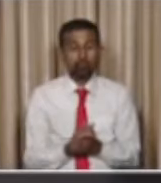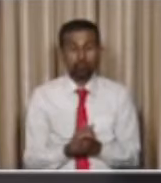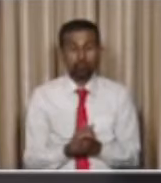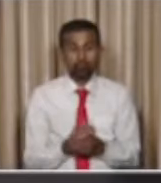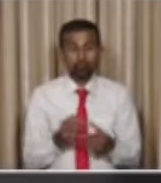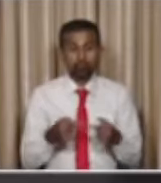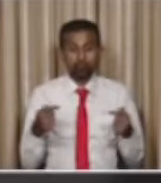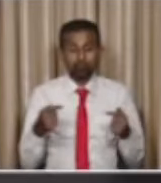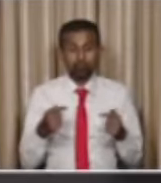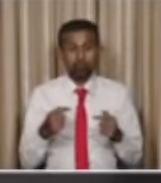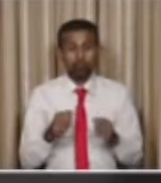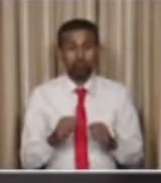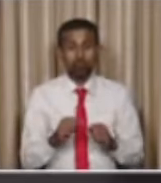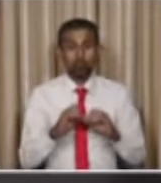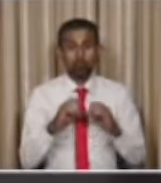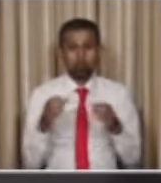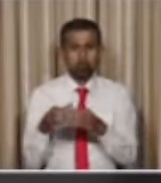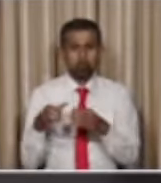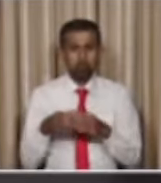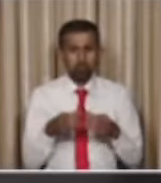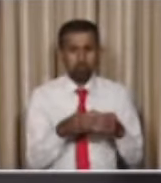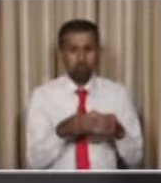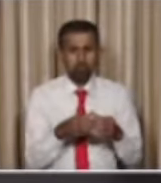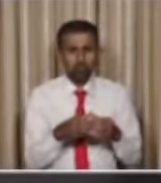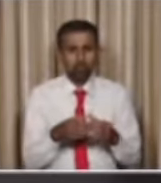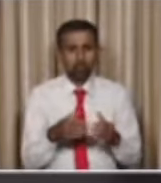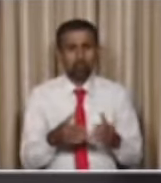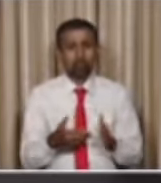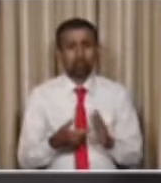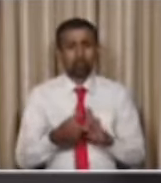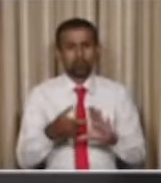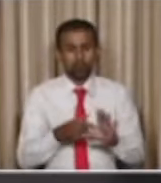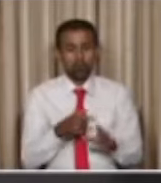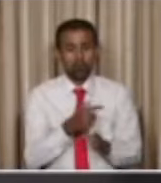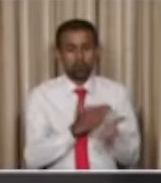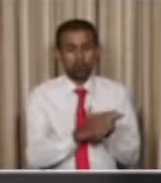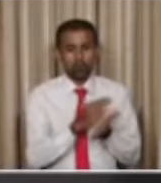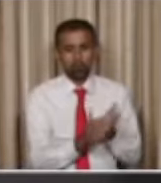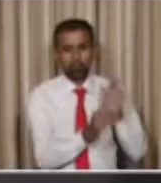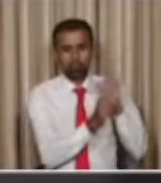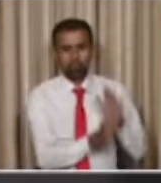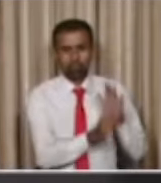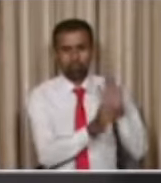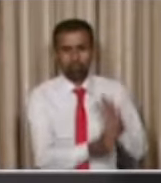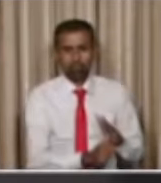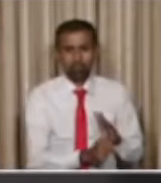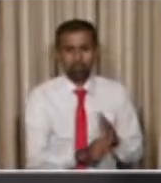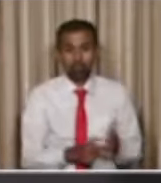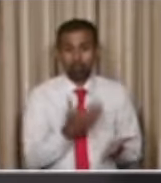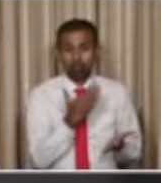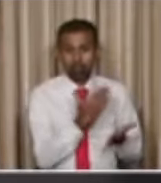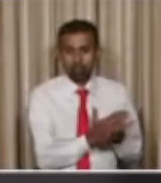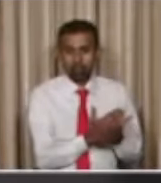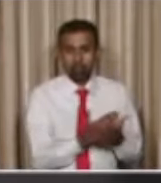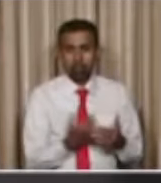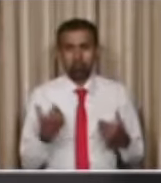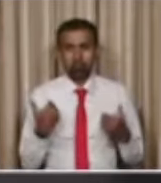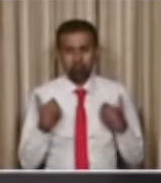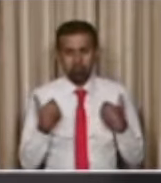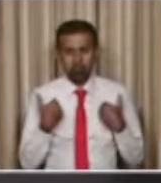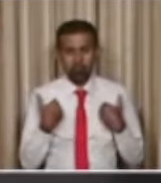ප්‍රතිගාමී වෘත්තීය බලවේග වෙතින් අනේක අයුරින් මෙම සේවාව හැල්ලු කිරීමටත් නැවැත්වීමටත්